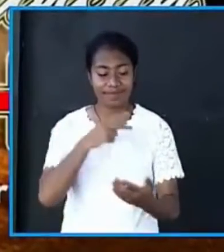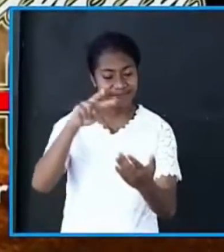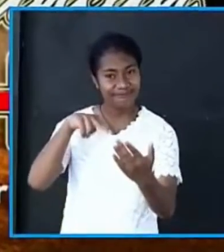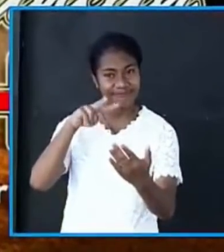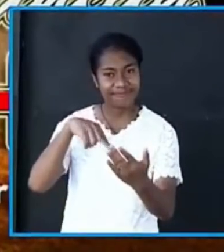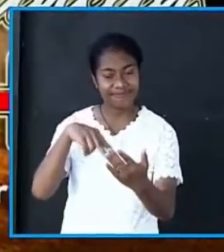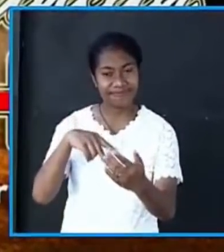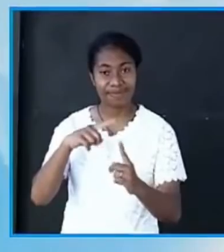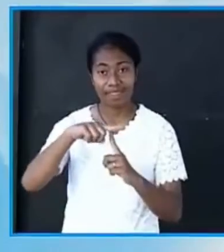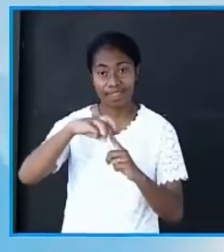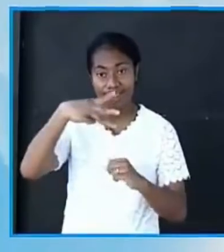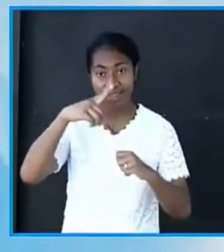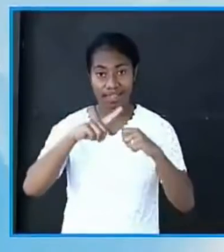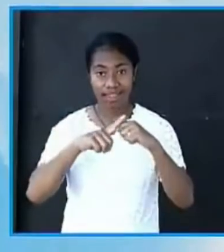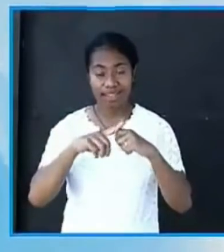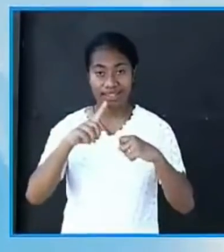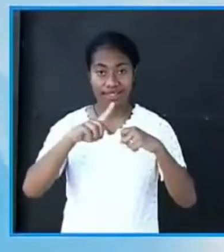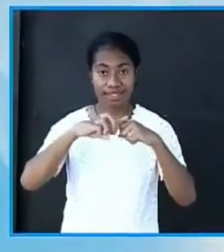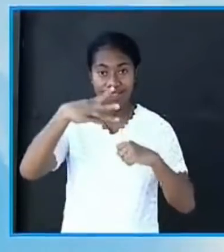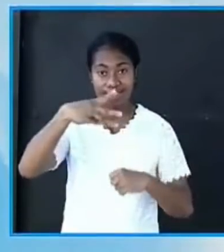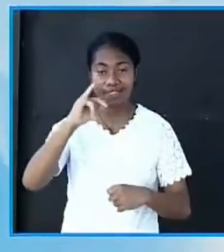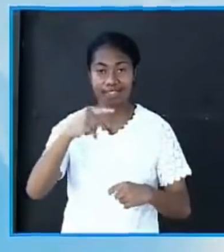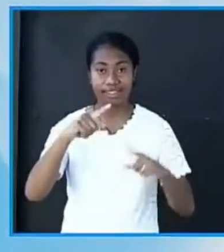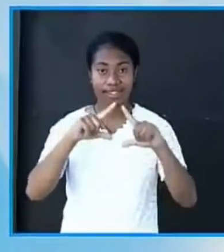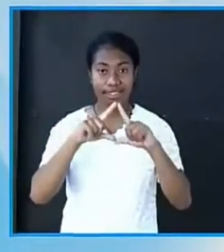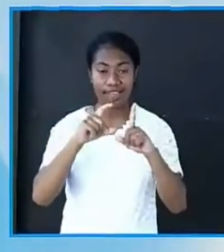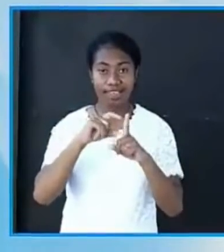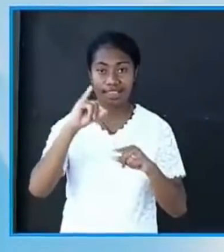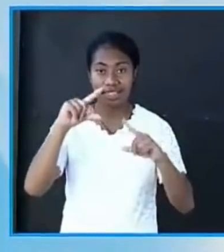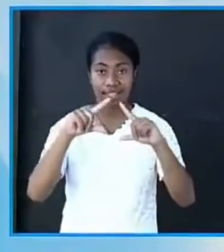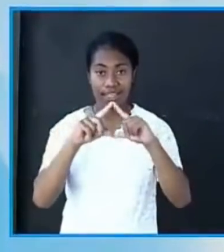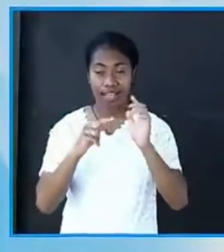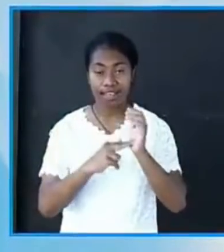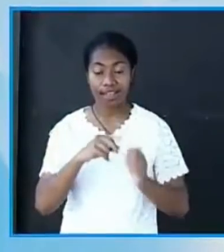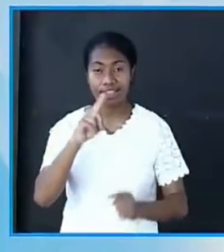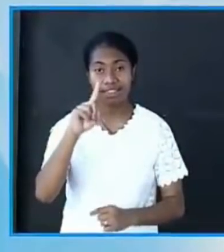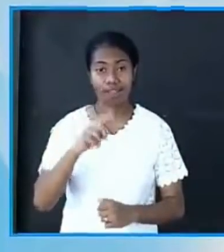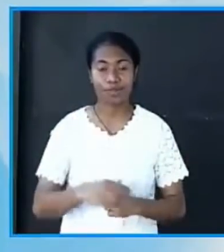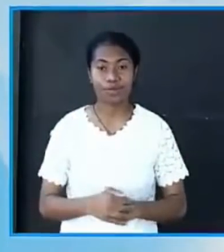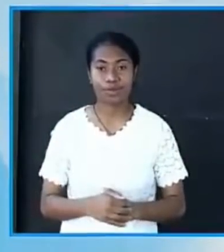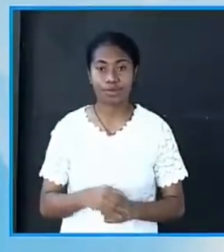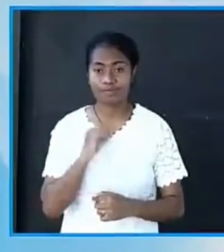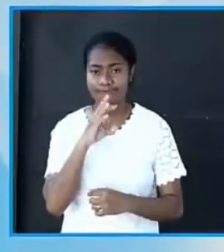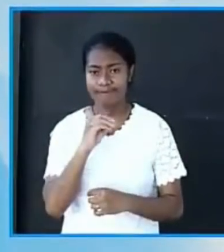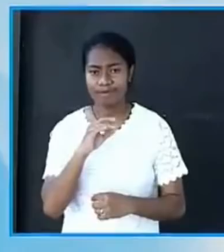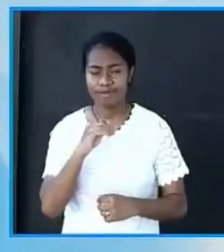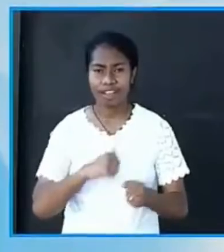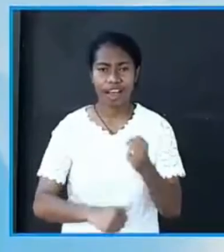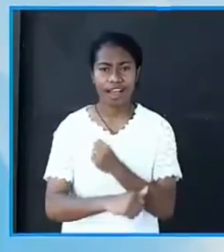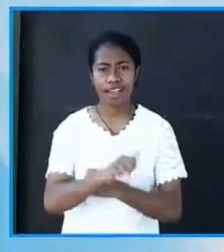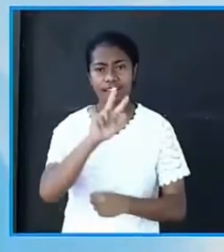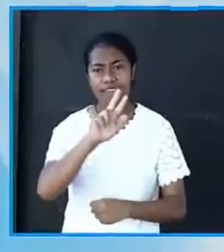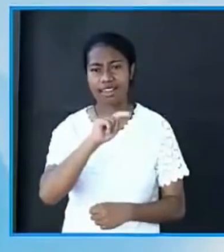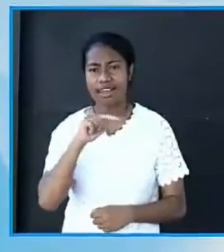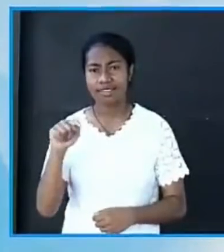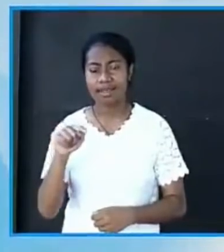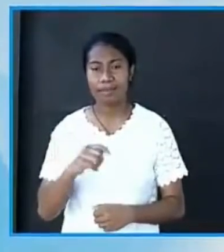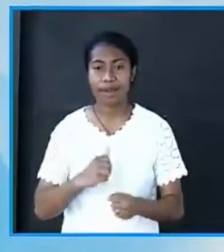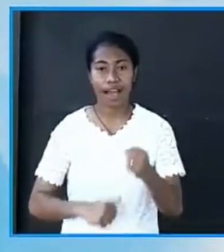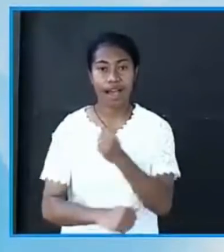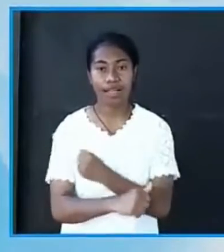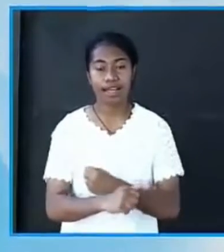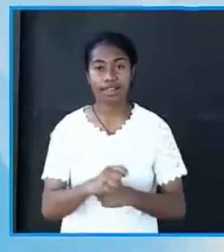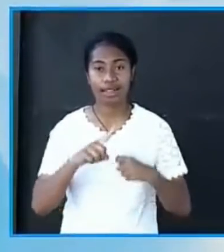kejadian satu dan sejumlah ayat mulai dari ayat yang ke-3 sampai ayat yang